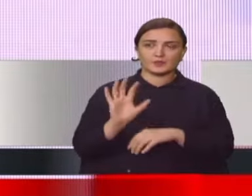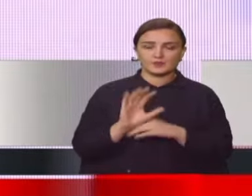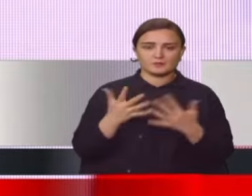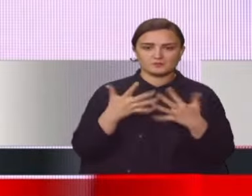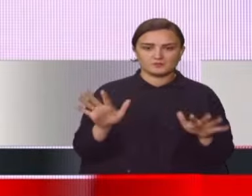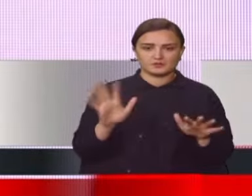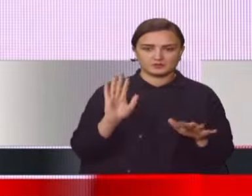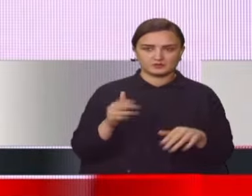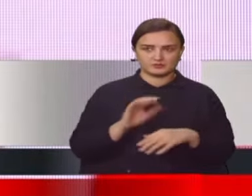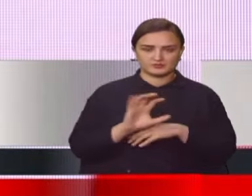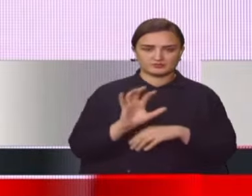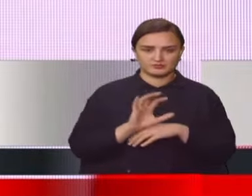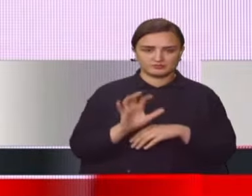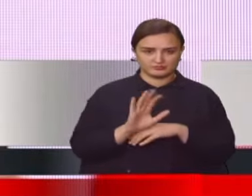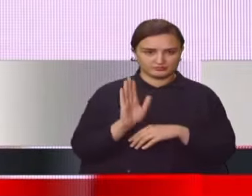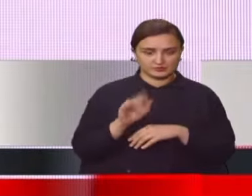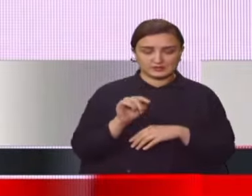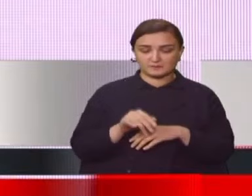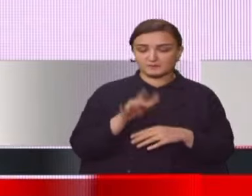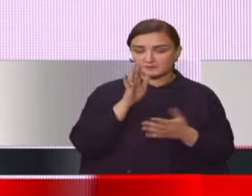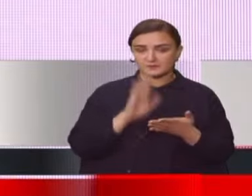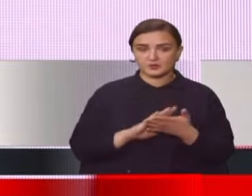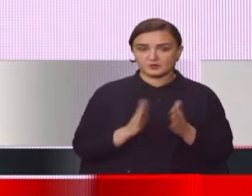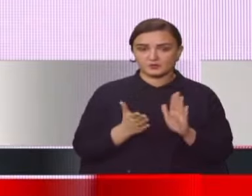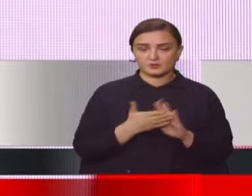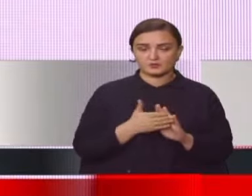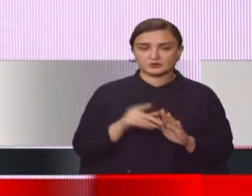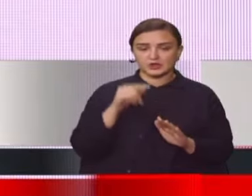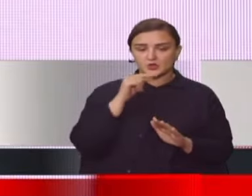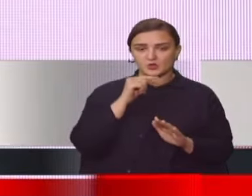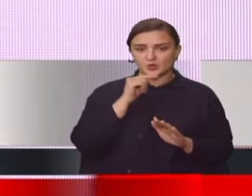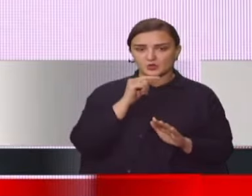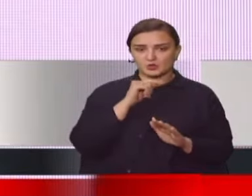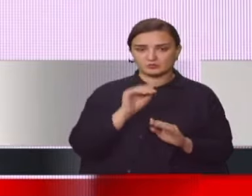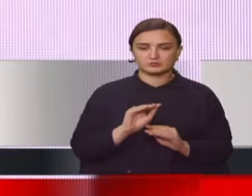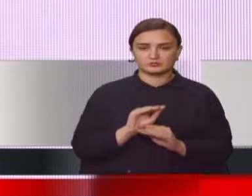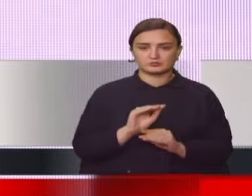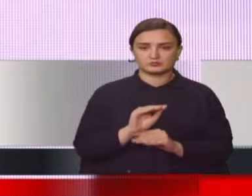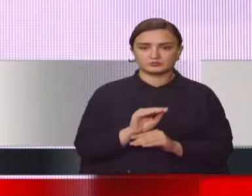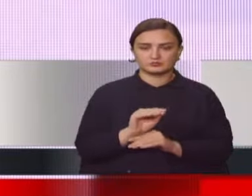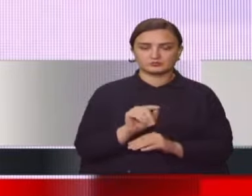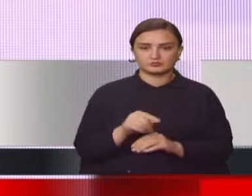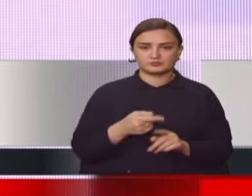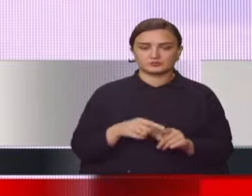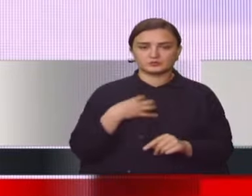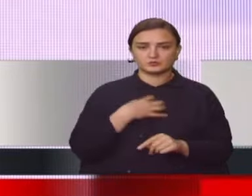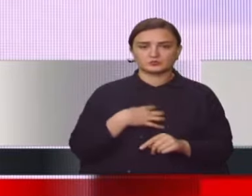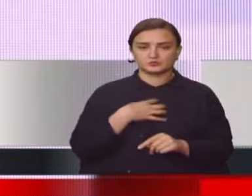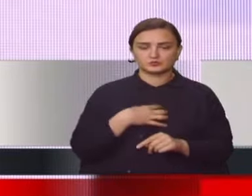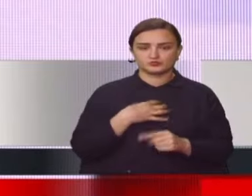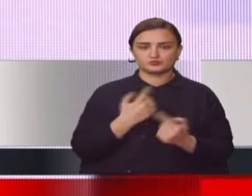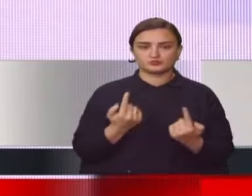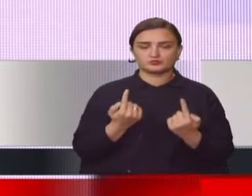მეტს გავიტანთ და ეს იმ პირობებში, როდესაც ეკონომიკა მნიშვნელოვნად იზრდება. ეს არის უმნიშვნელოვანესი